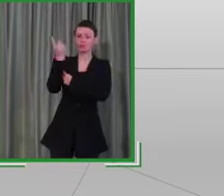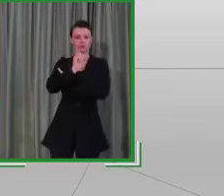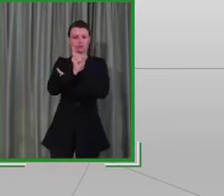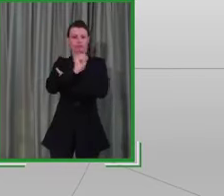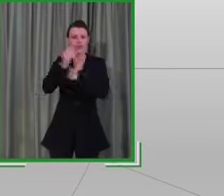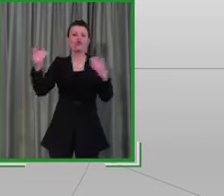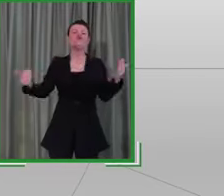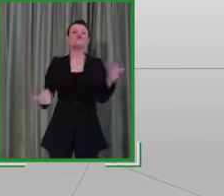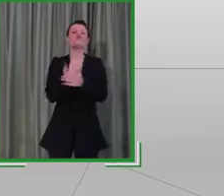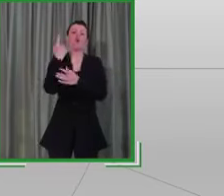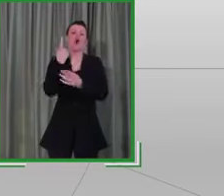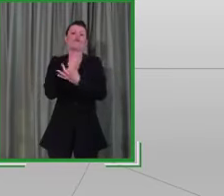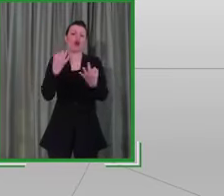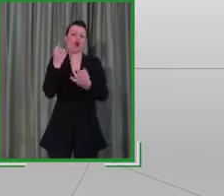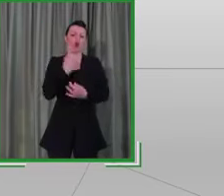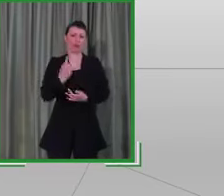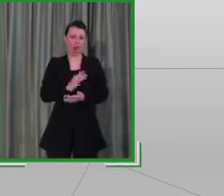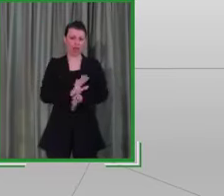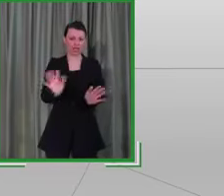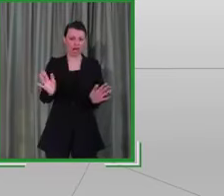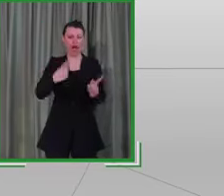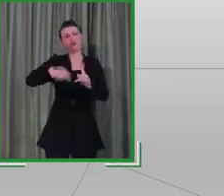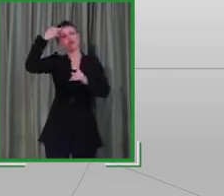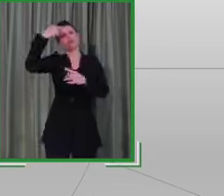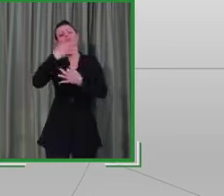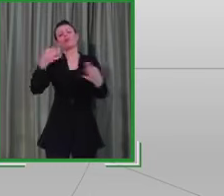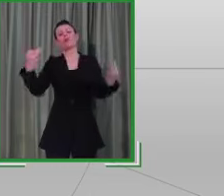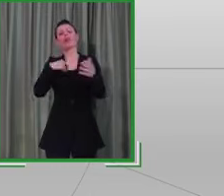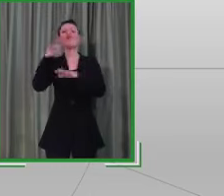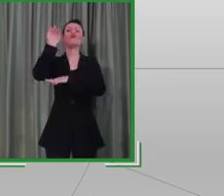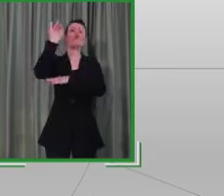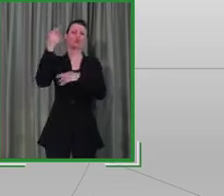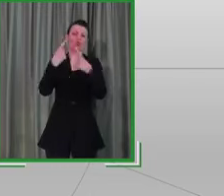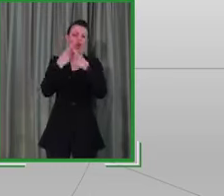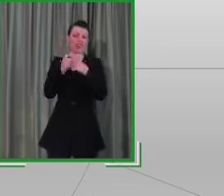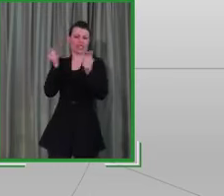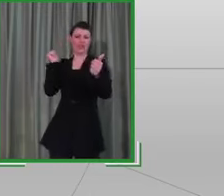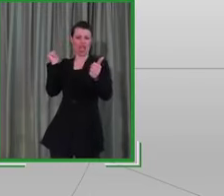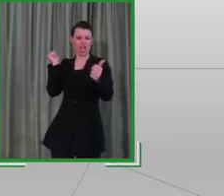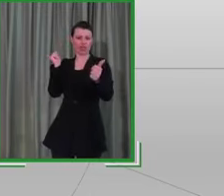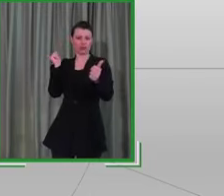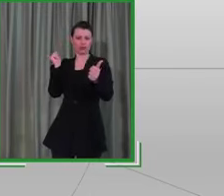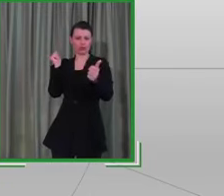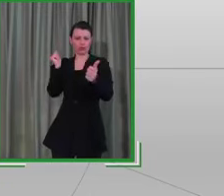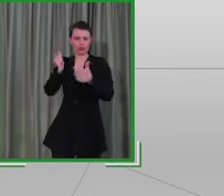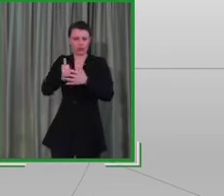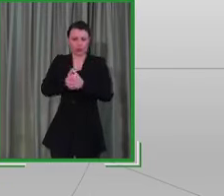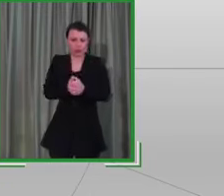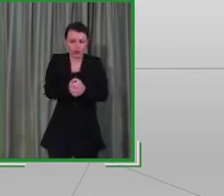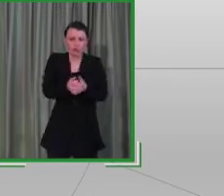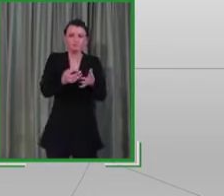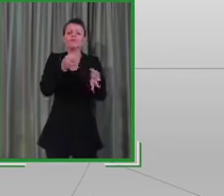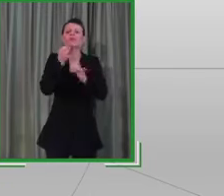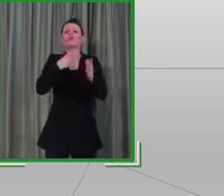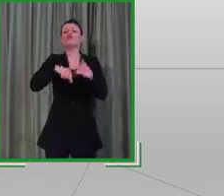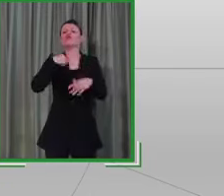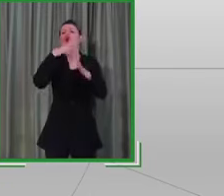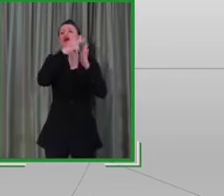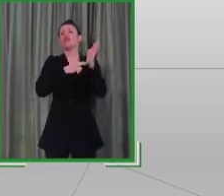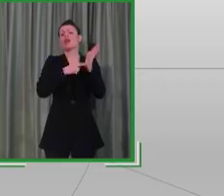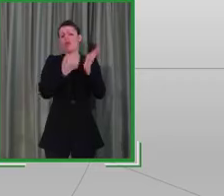diverso avrà delle nuove nuove regole e abbiamo appreso delle importanti elezioni